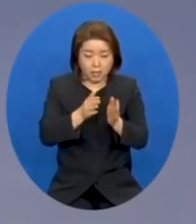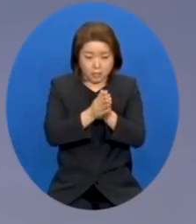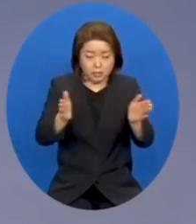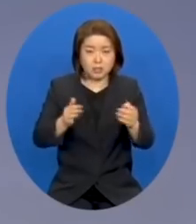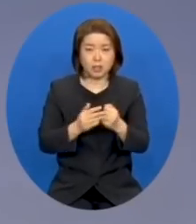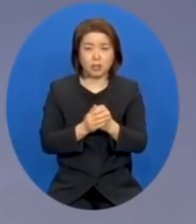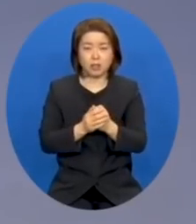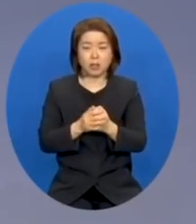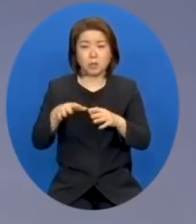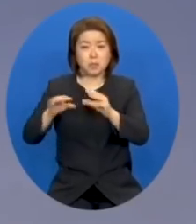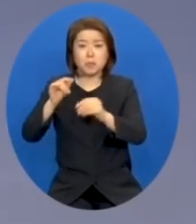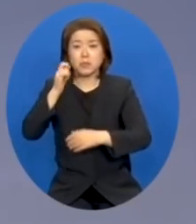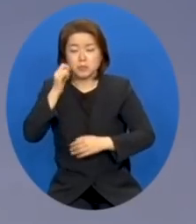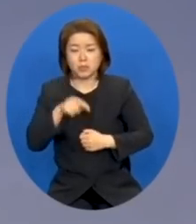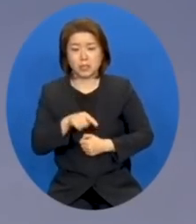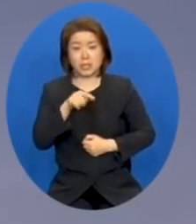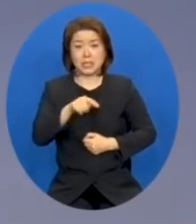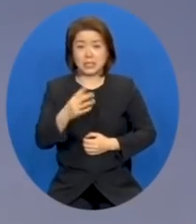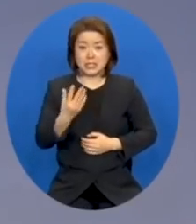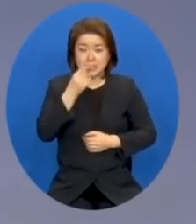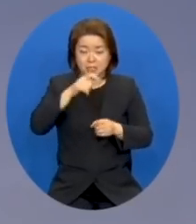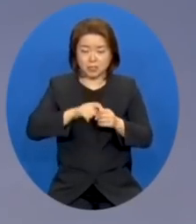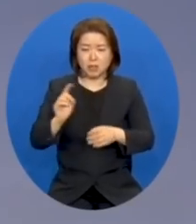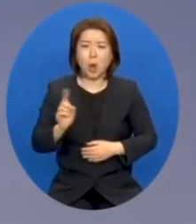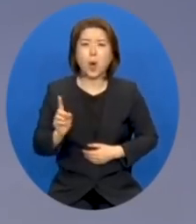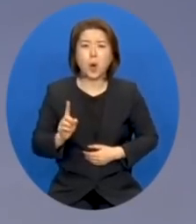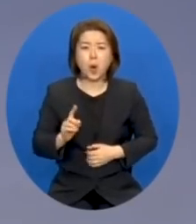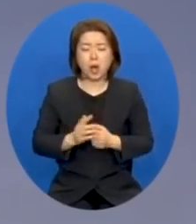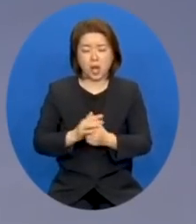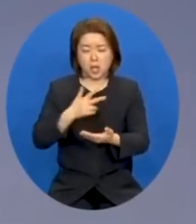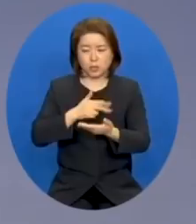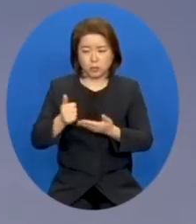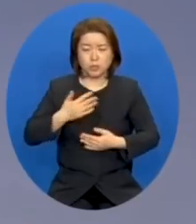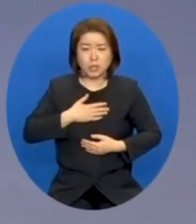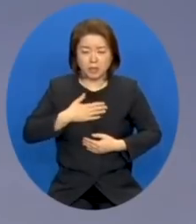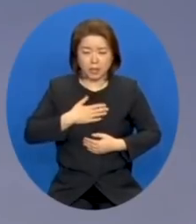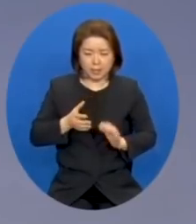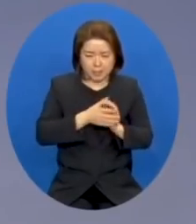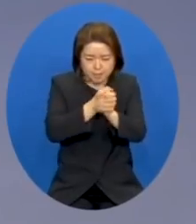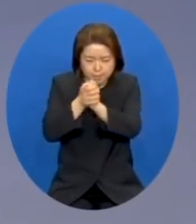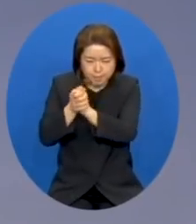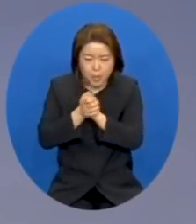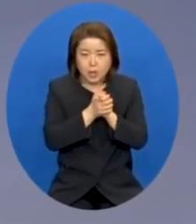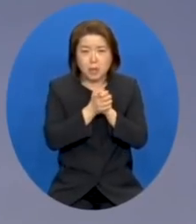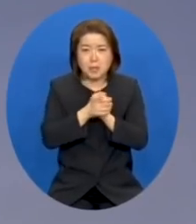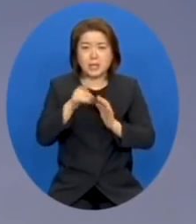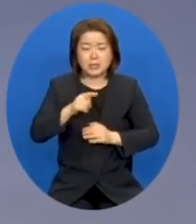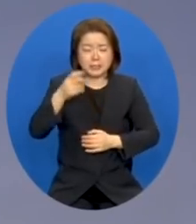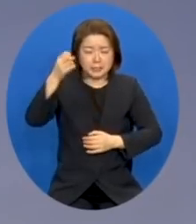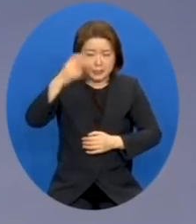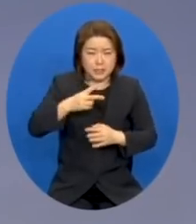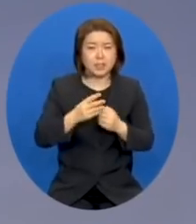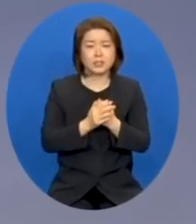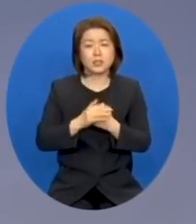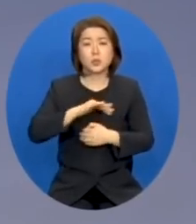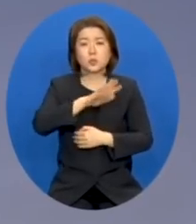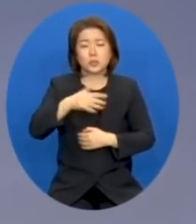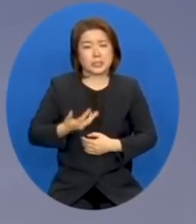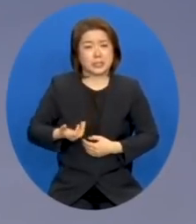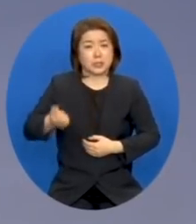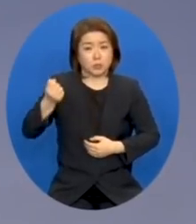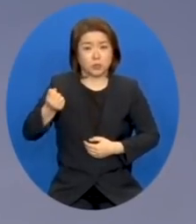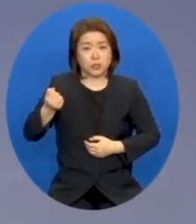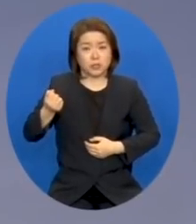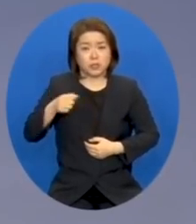없잖아요 이 성창 의 어떤 성찬 인데 주님과 우리가 연합하는 것을 그것을 다시 우리가 누리는